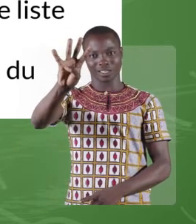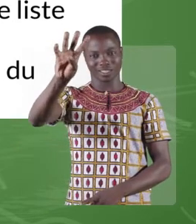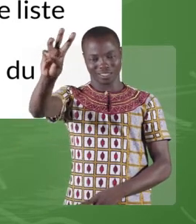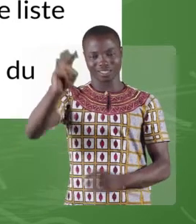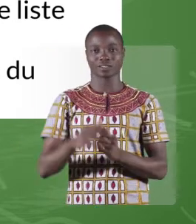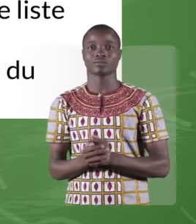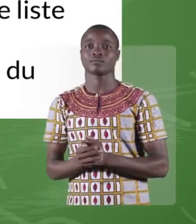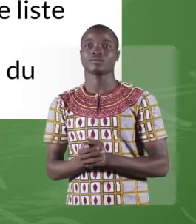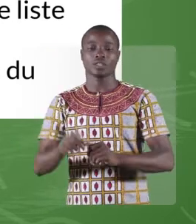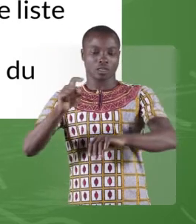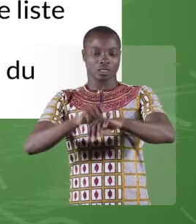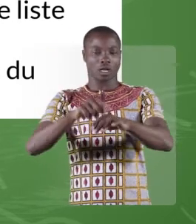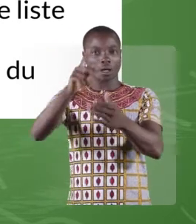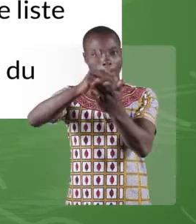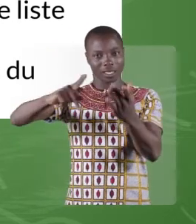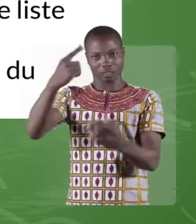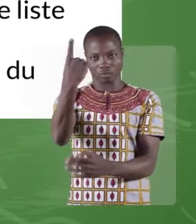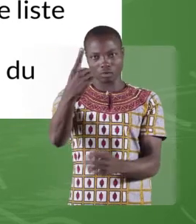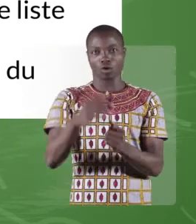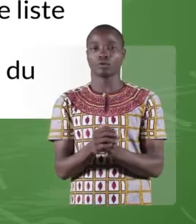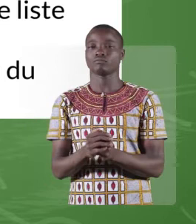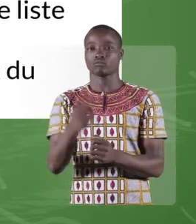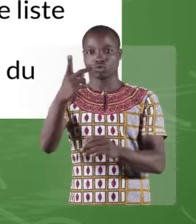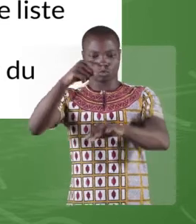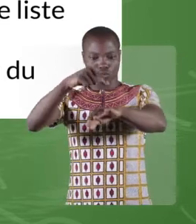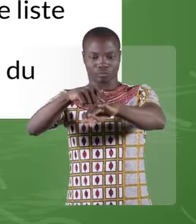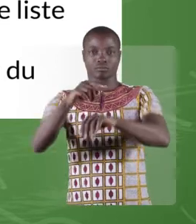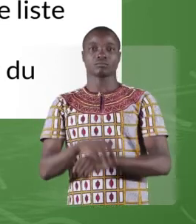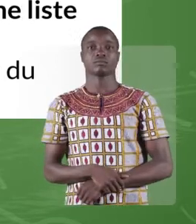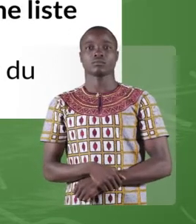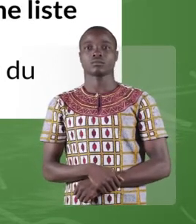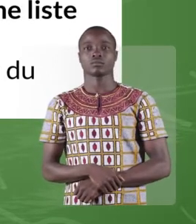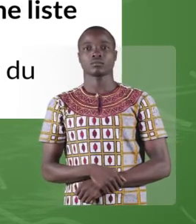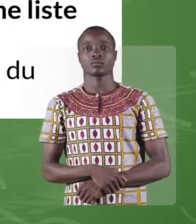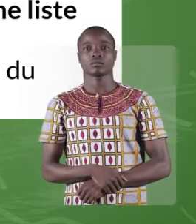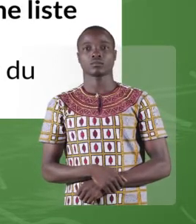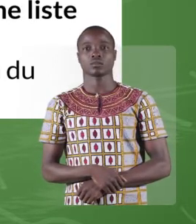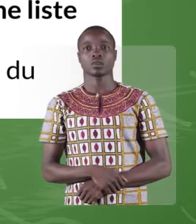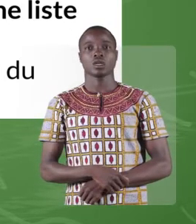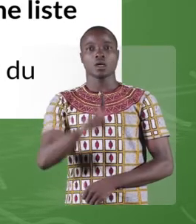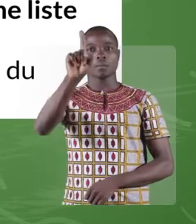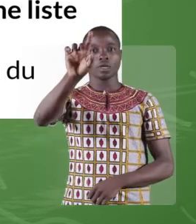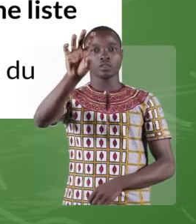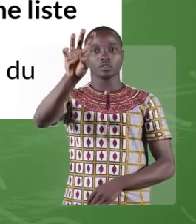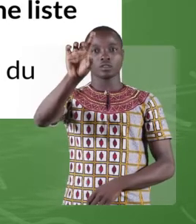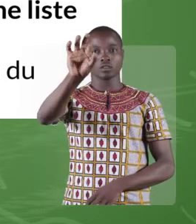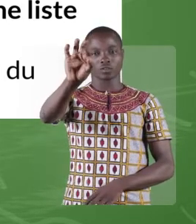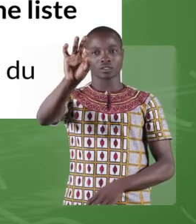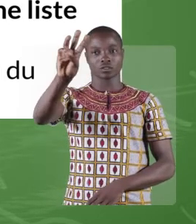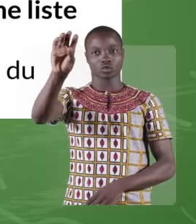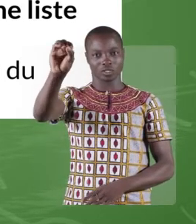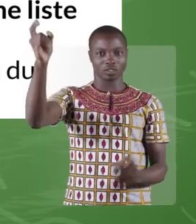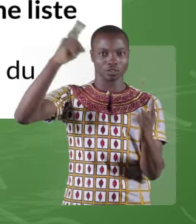L'ère du parti unique s'est déroulée en 2 phases. De 1960 à